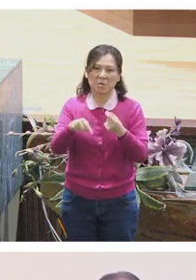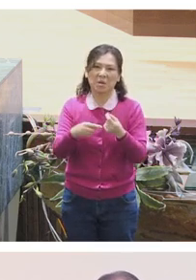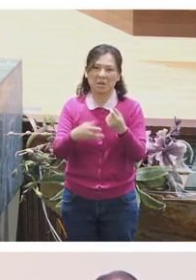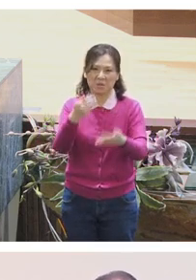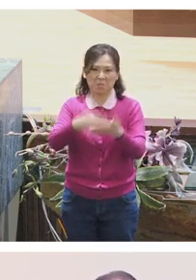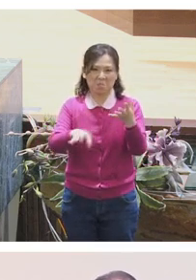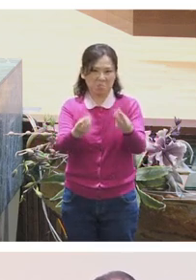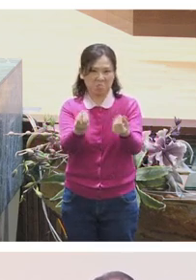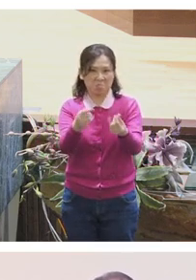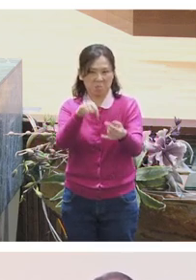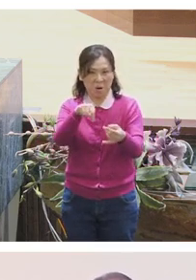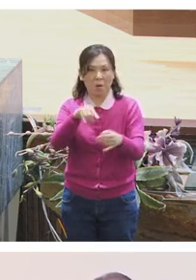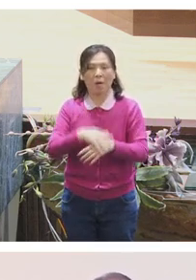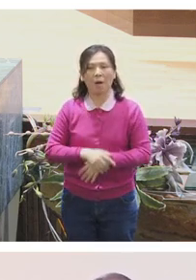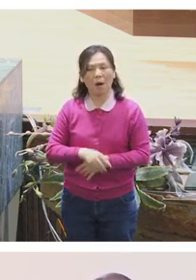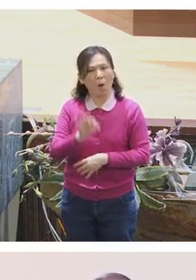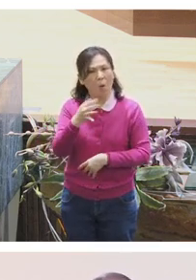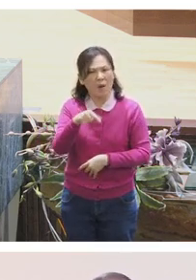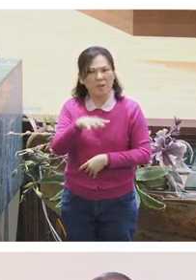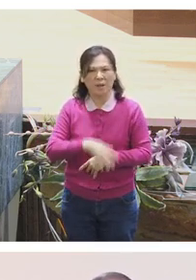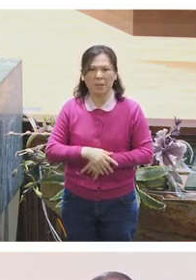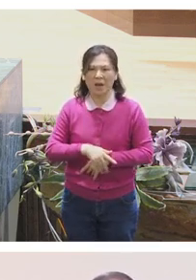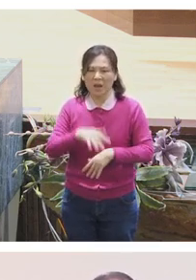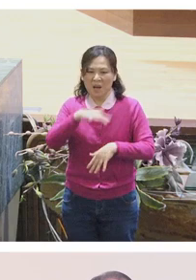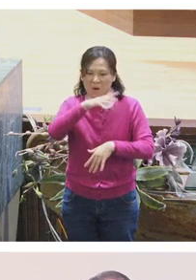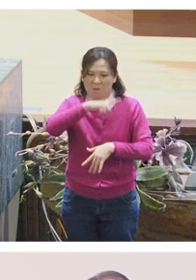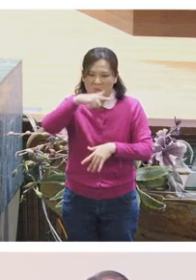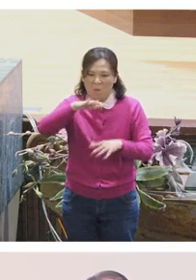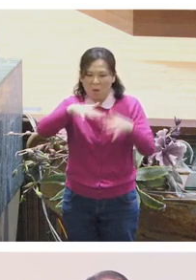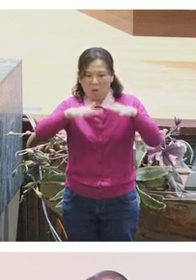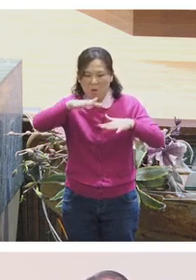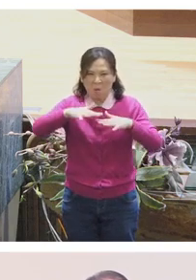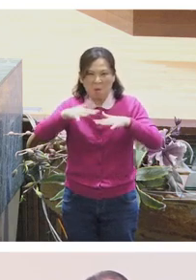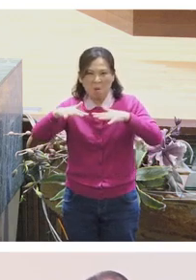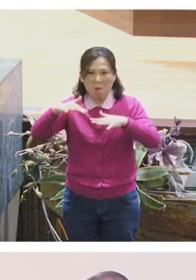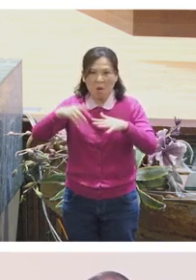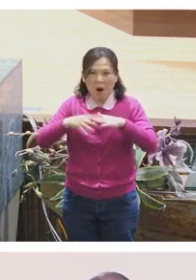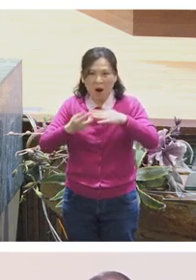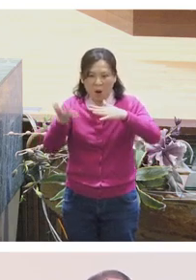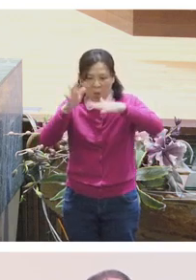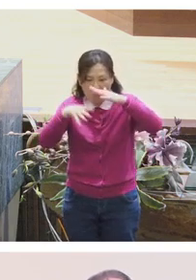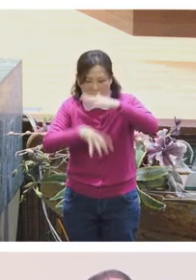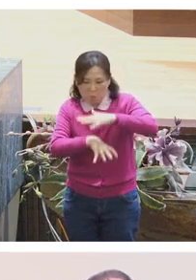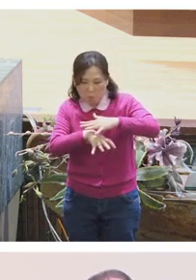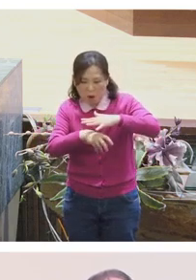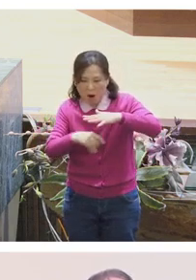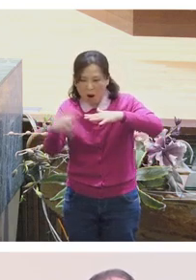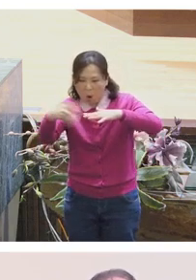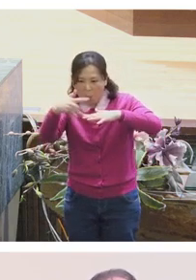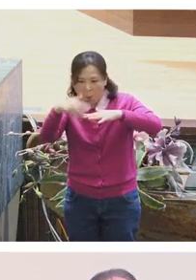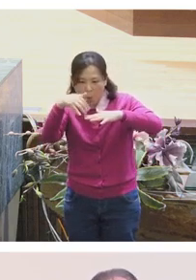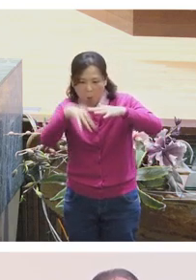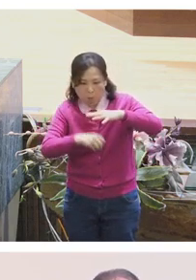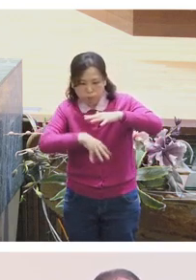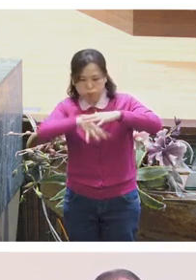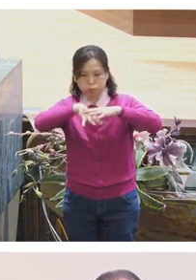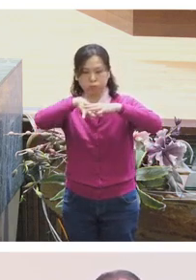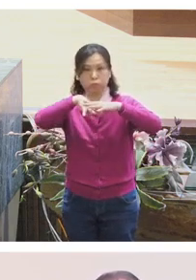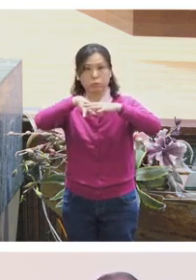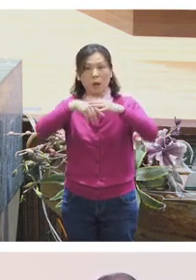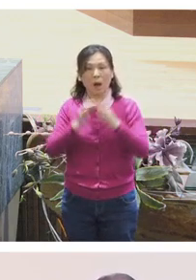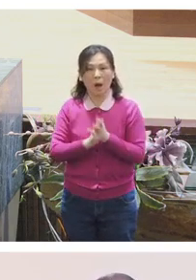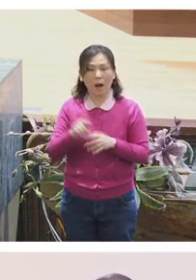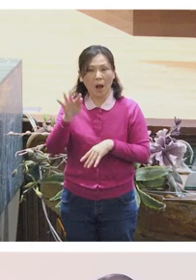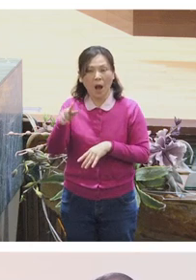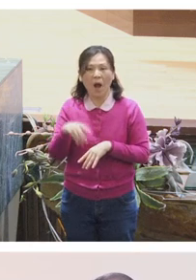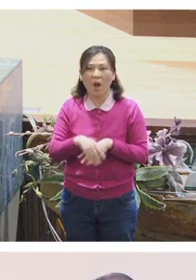什么还原渣？因为还原渣不安定，你埋了以后遇水会膨胀，那 有些石